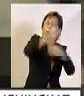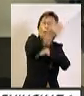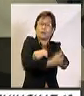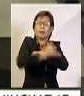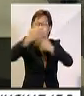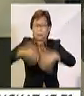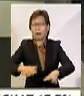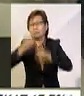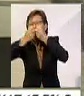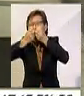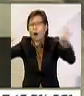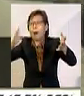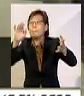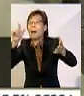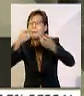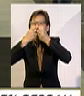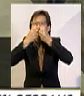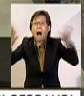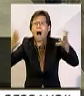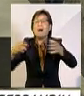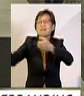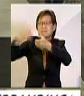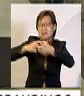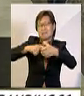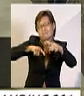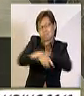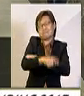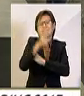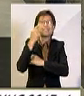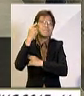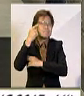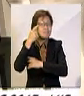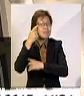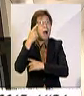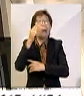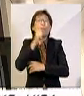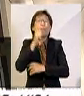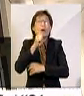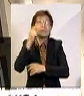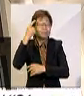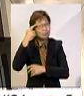selepas pendedahan Balasubramaniam berkaitan kes pembunuhan Altantuya.